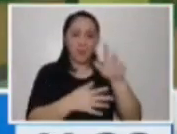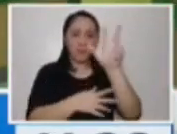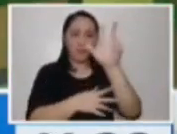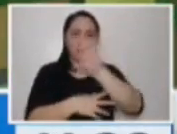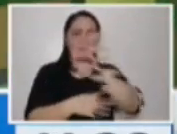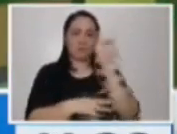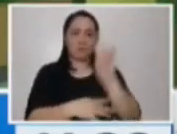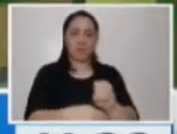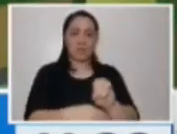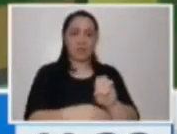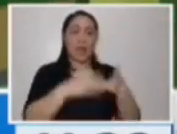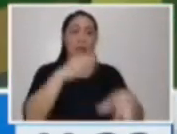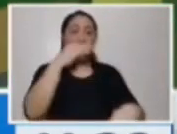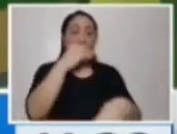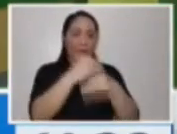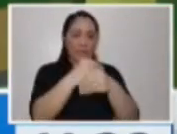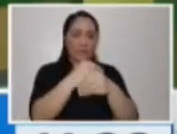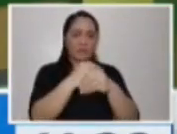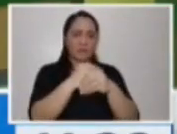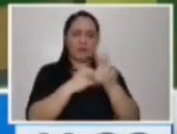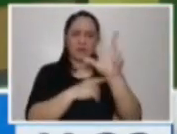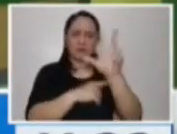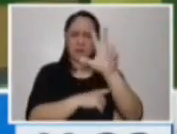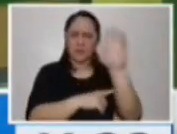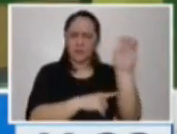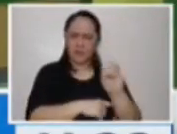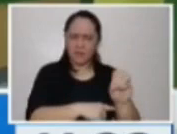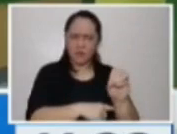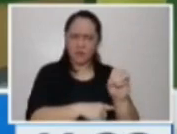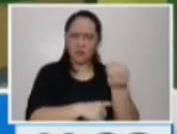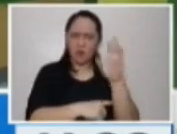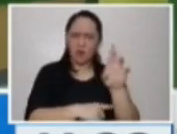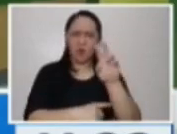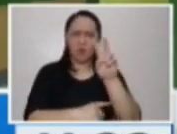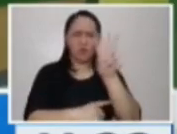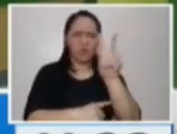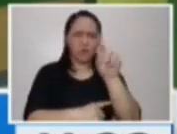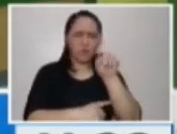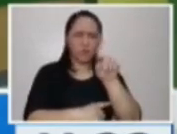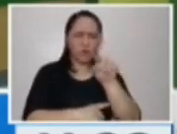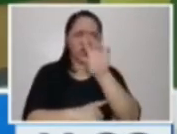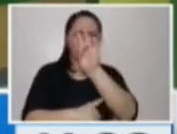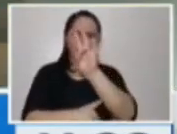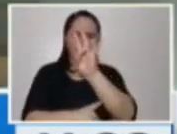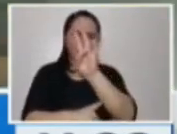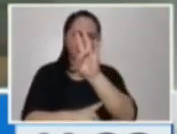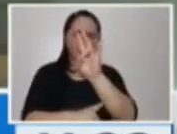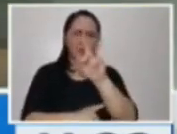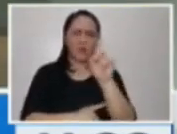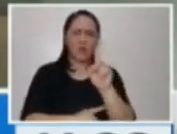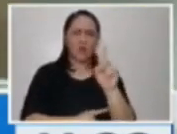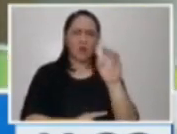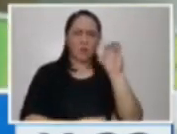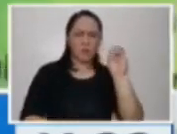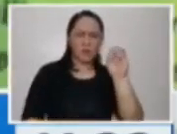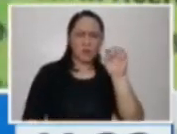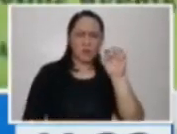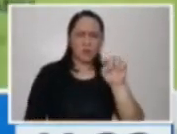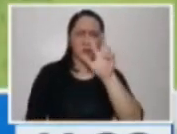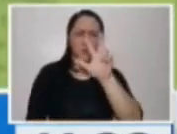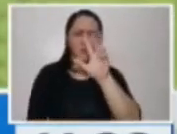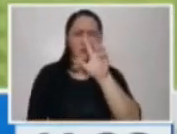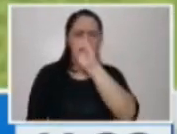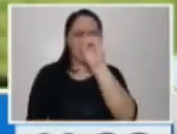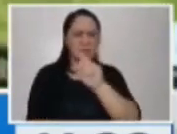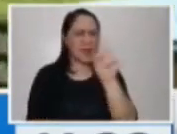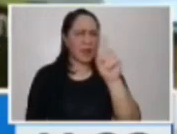rate na nakasaad sa batas. So, in-implement lamang ng PhilHealth kung ano yung sinasabi sa batas. And we announced last year, November last year, itong